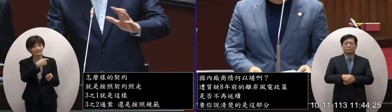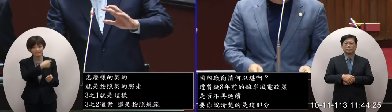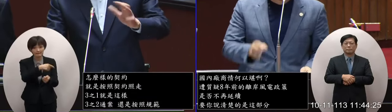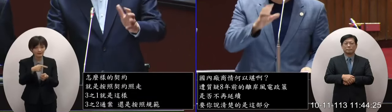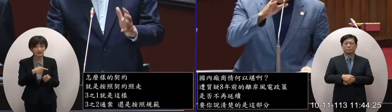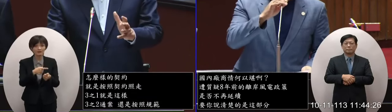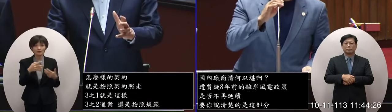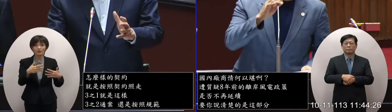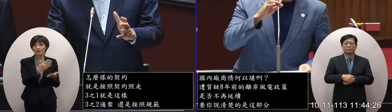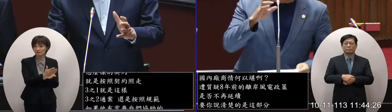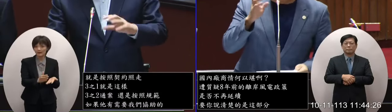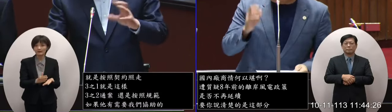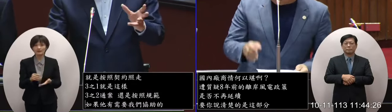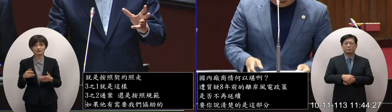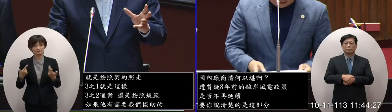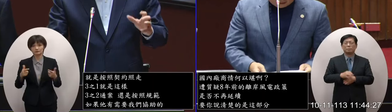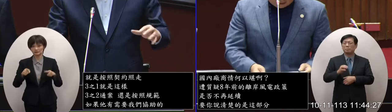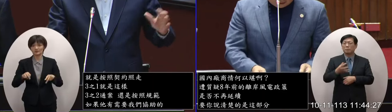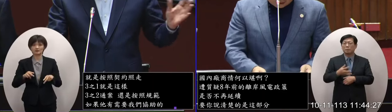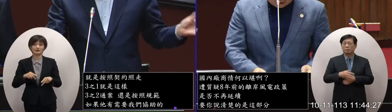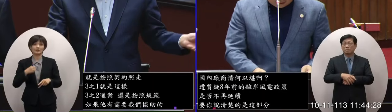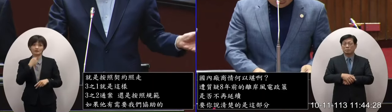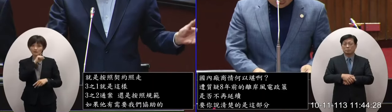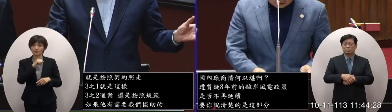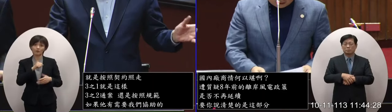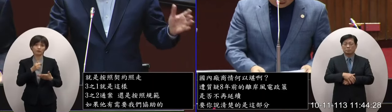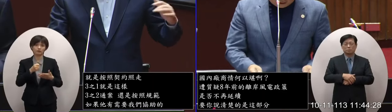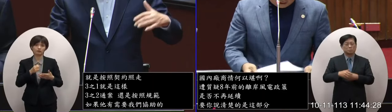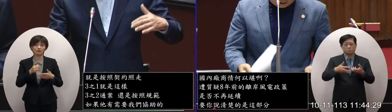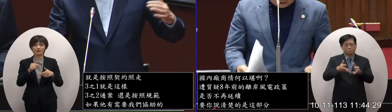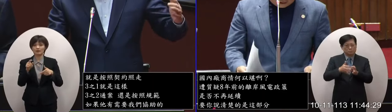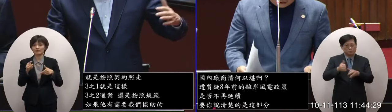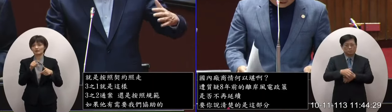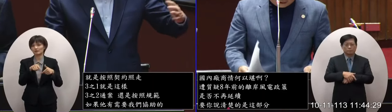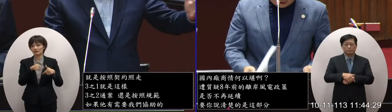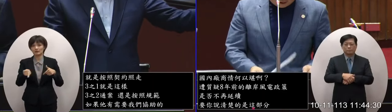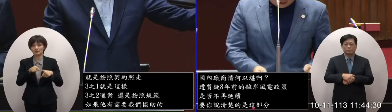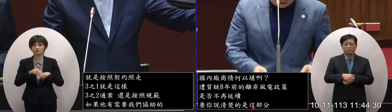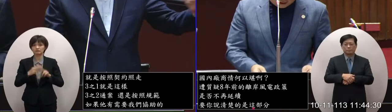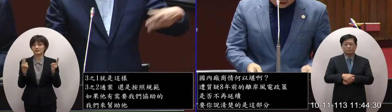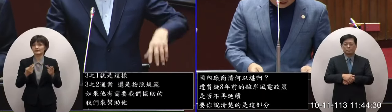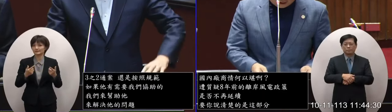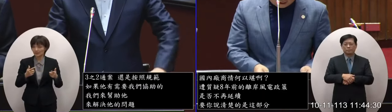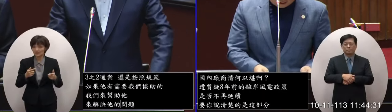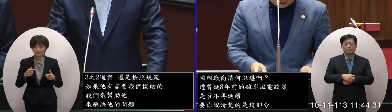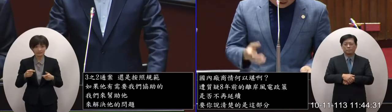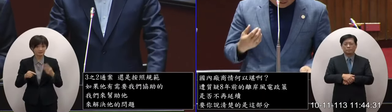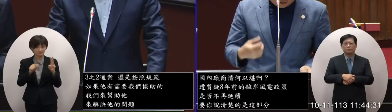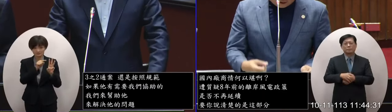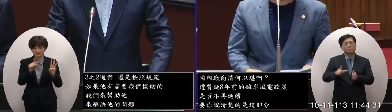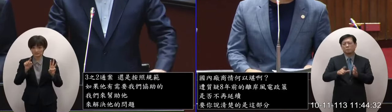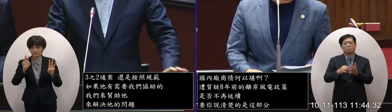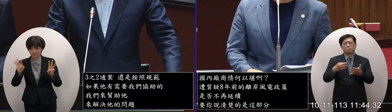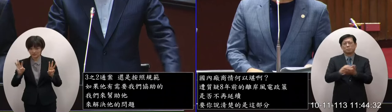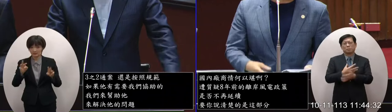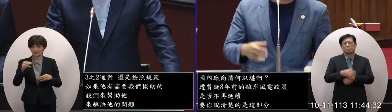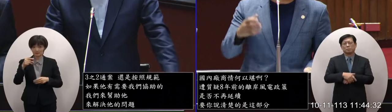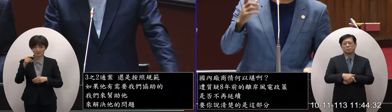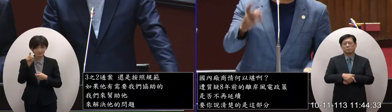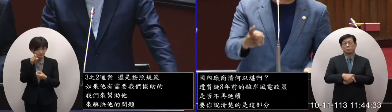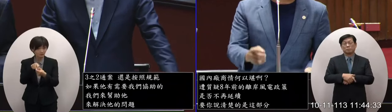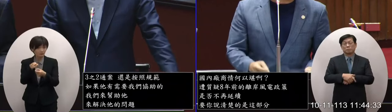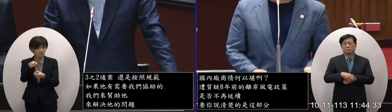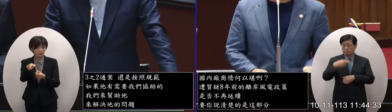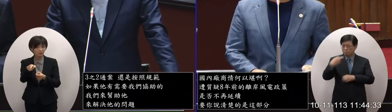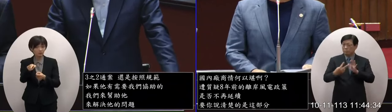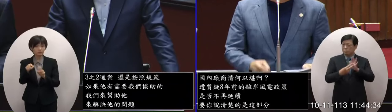说这个地方开放国产化， 因为 这 个 只有三之三，我们讲说这个会朝国产化开放的这个方向。 这